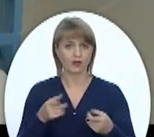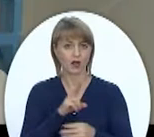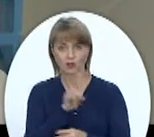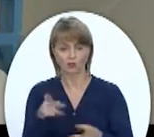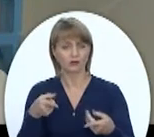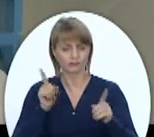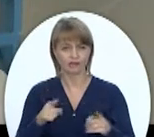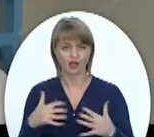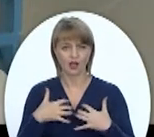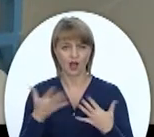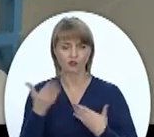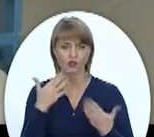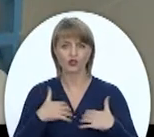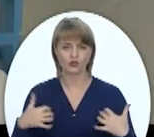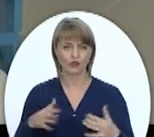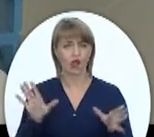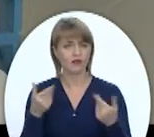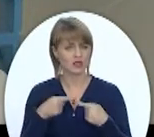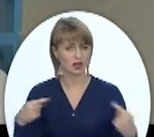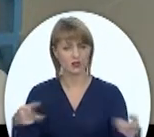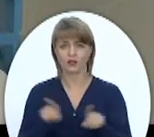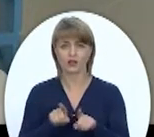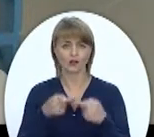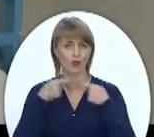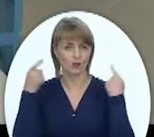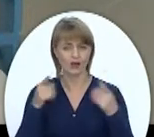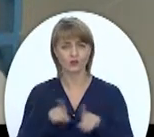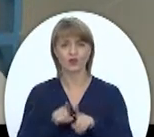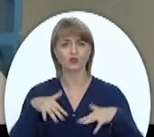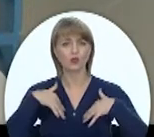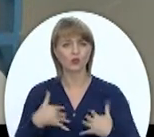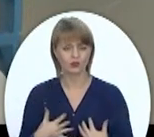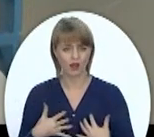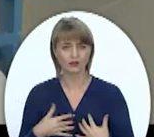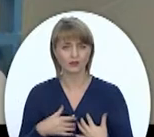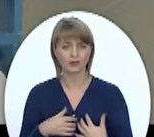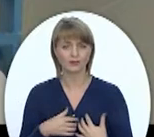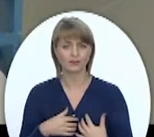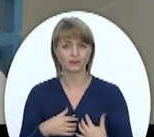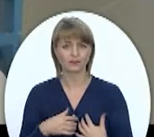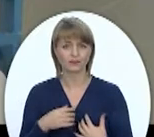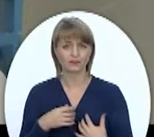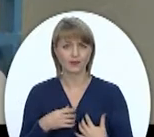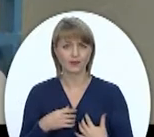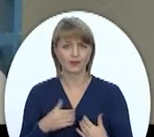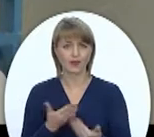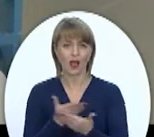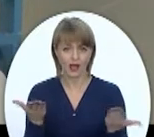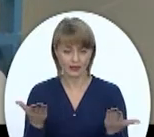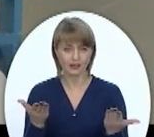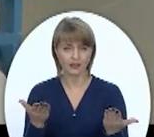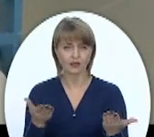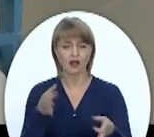деле. Вот. А в остальном они также улыбаются, они также грустят. Ну, они